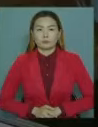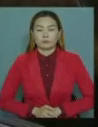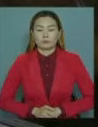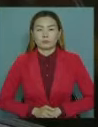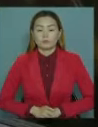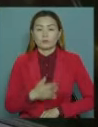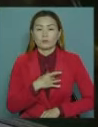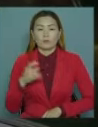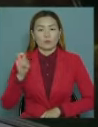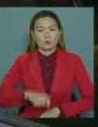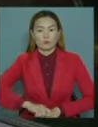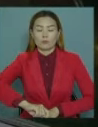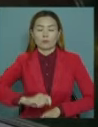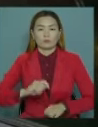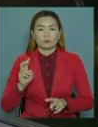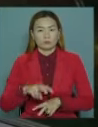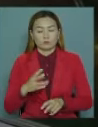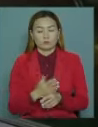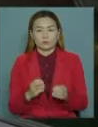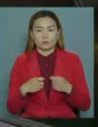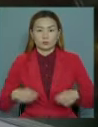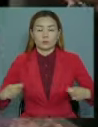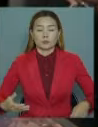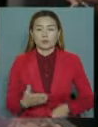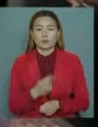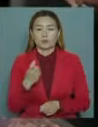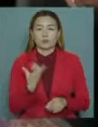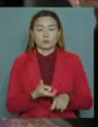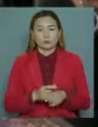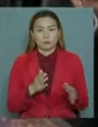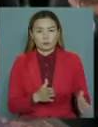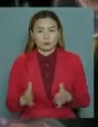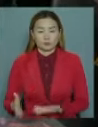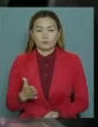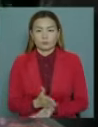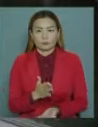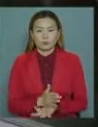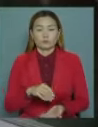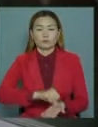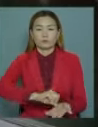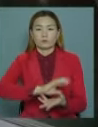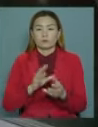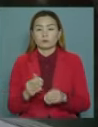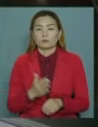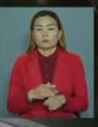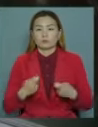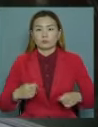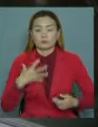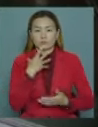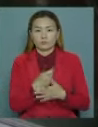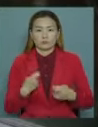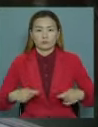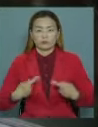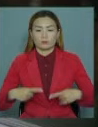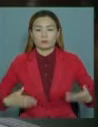Я не в первый раз приезжаю на ярмарку. Наше хозяйство регулярно является ее участником, продает свою